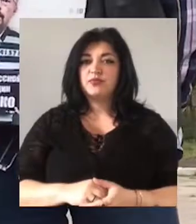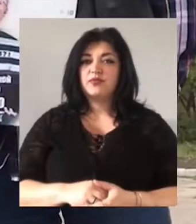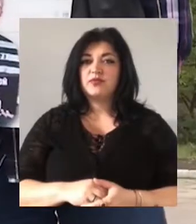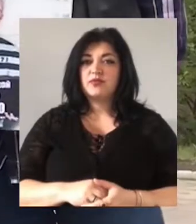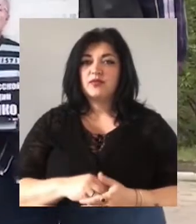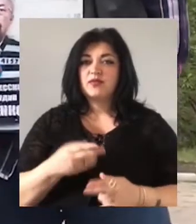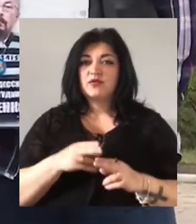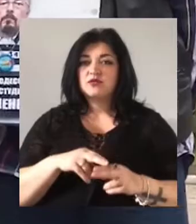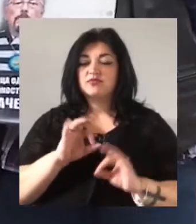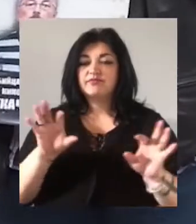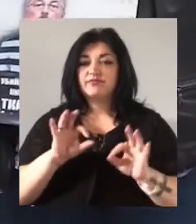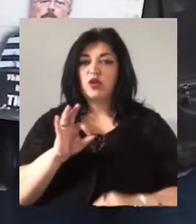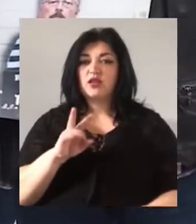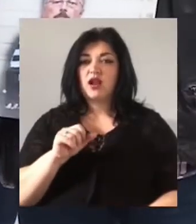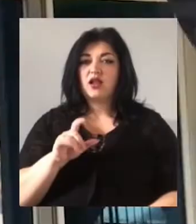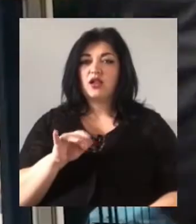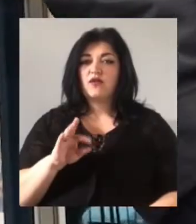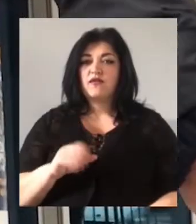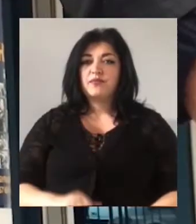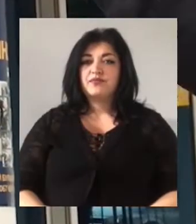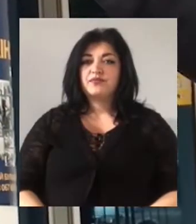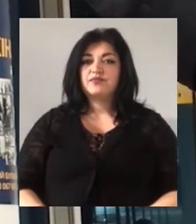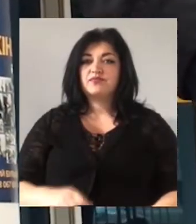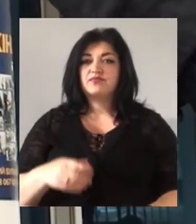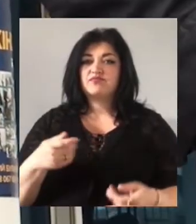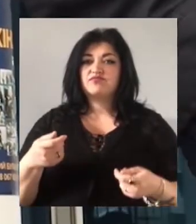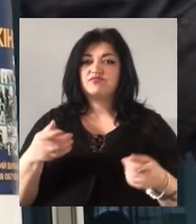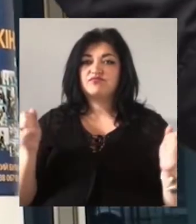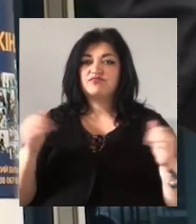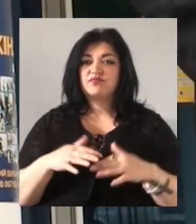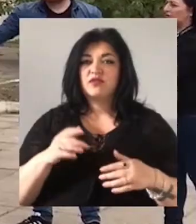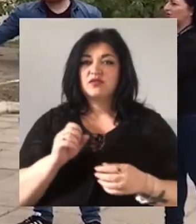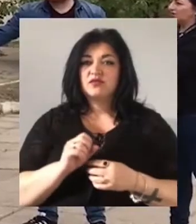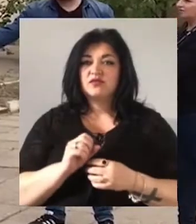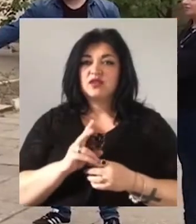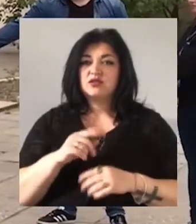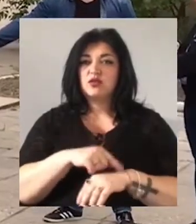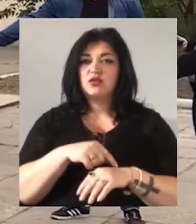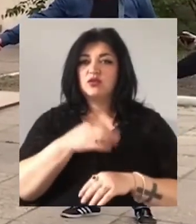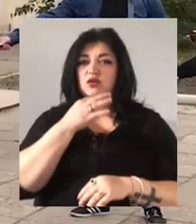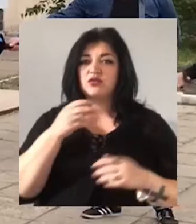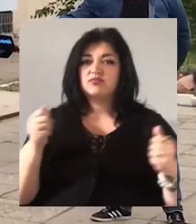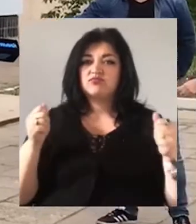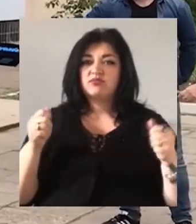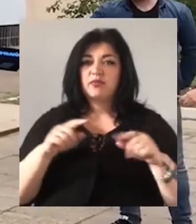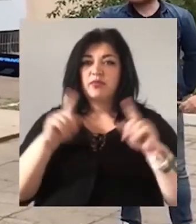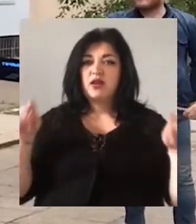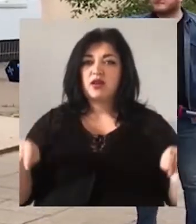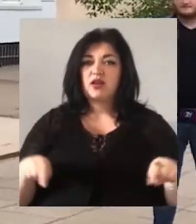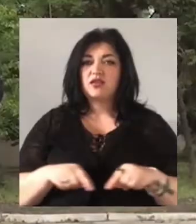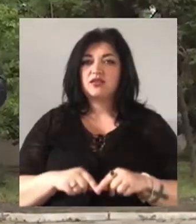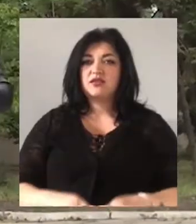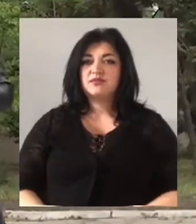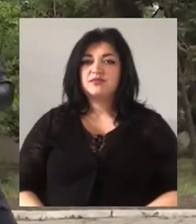судиться. Мітингувальники зібралися об 11 годині ранку, тримали в руках плакати. Ні, Ткаченко! Ні,